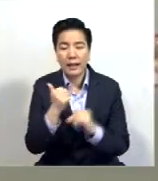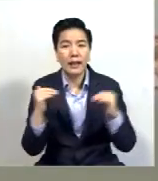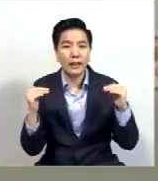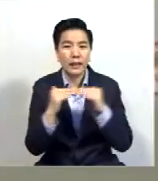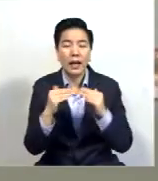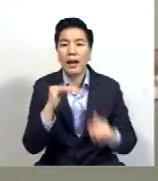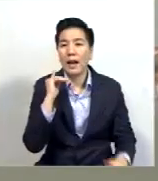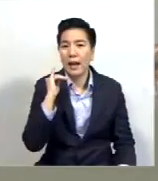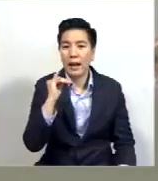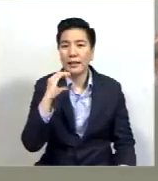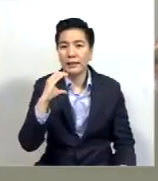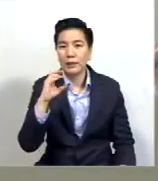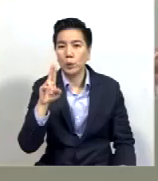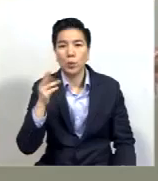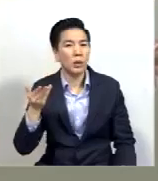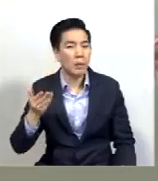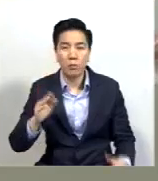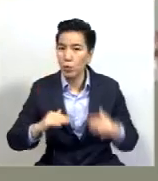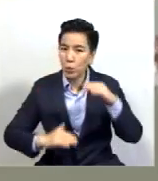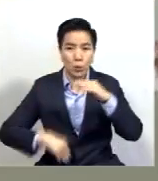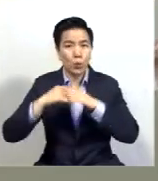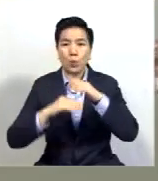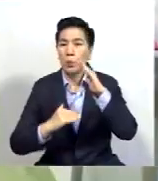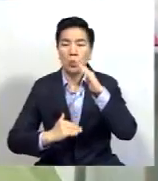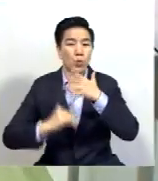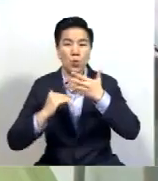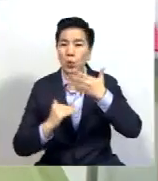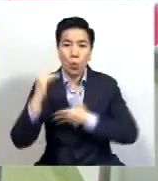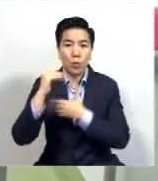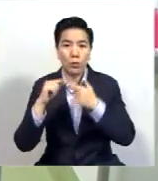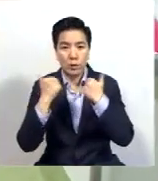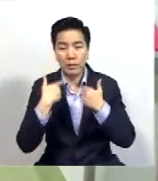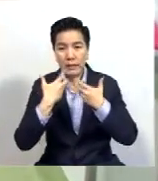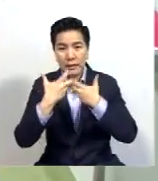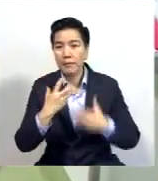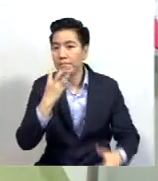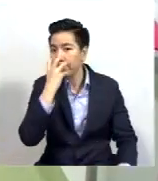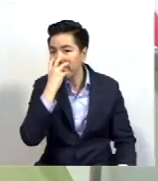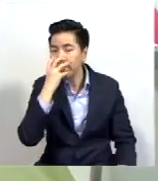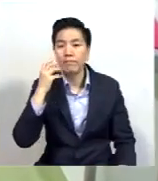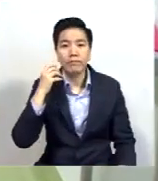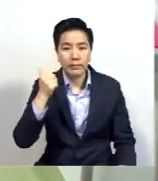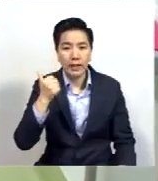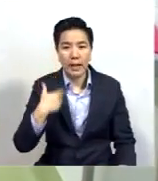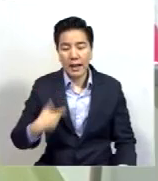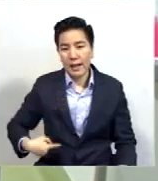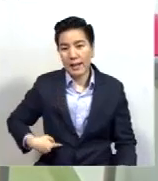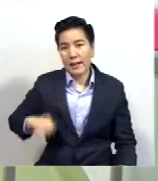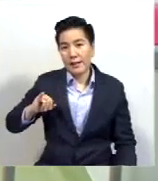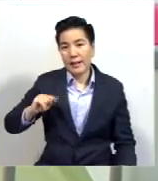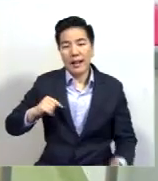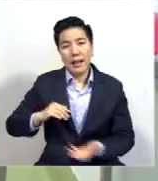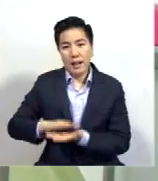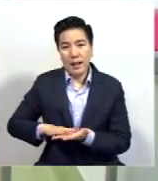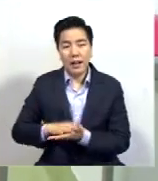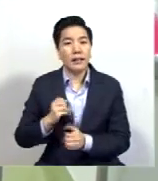ากับ ICU ชั้นสูงเราสามารถจะใช้เครื่องช่วยหายใจได้สามารถล้างไตเฉพาะได้เป็นแยกห้องเล